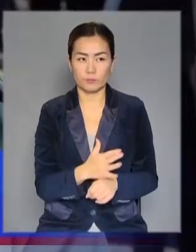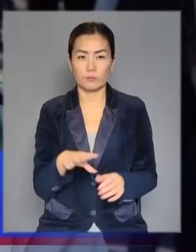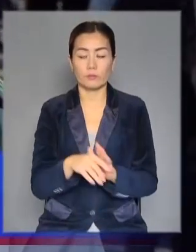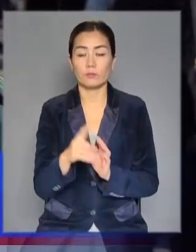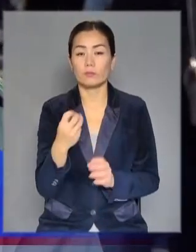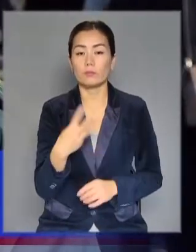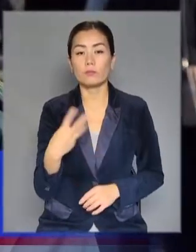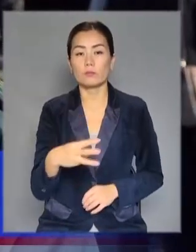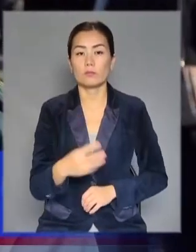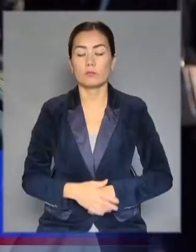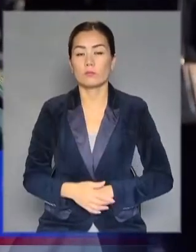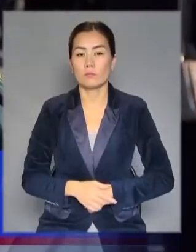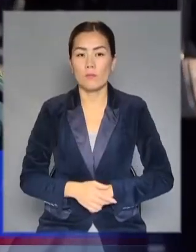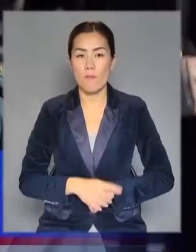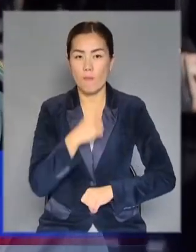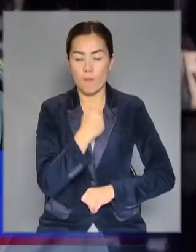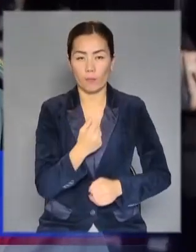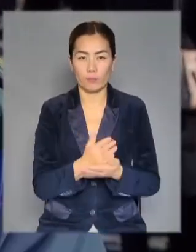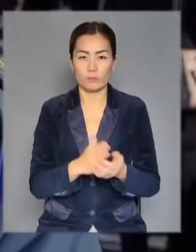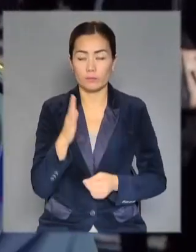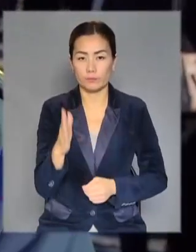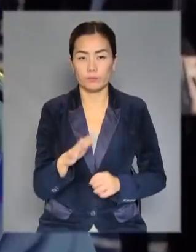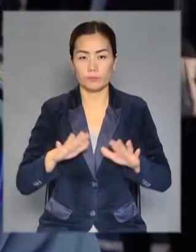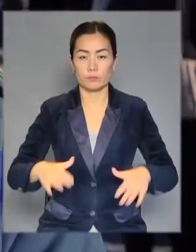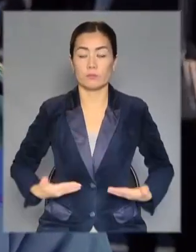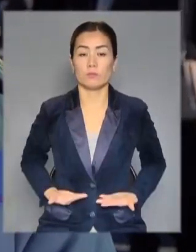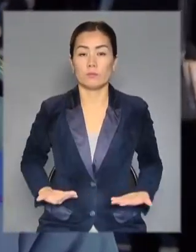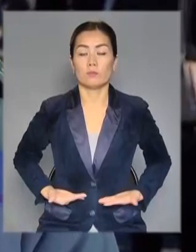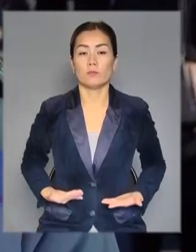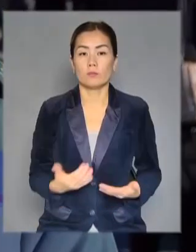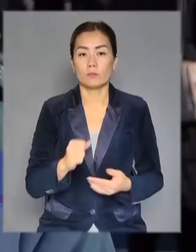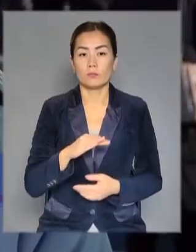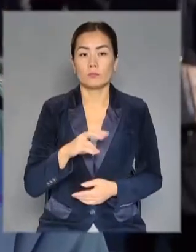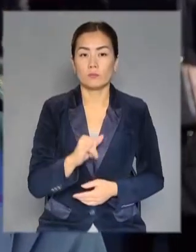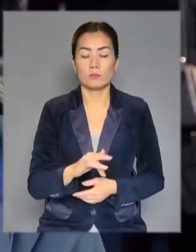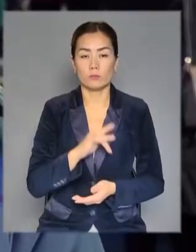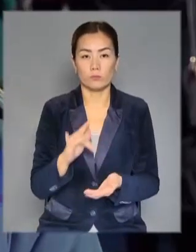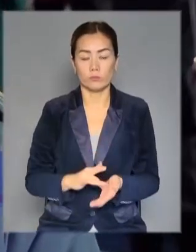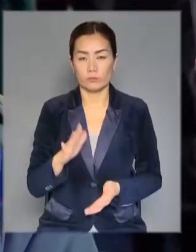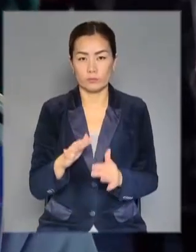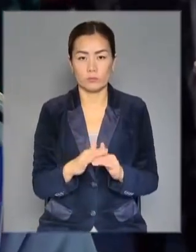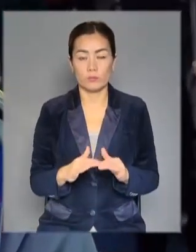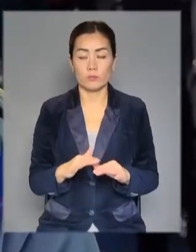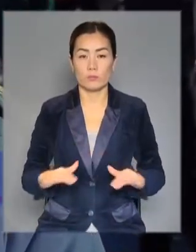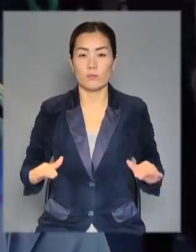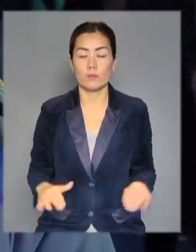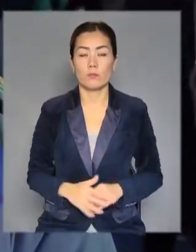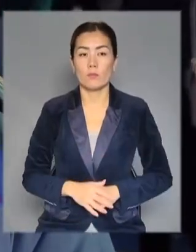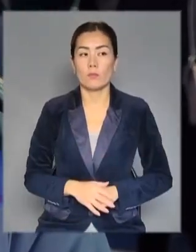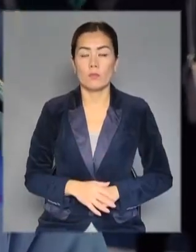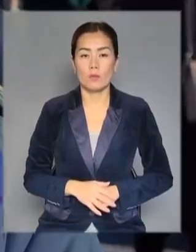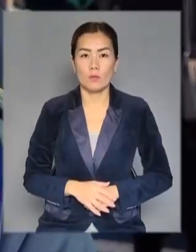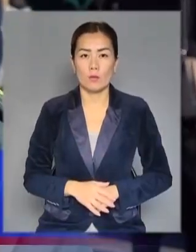них 130 военнослужащих местные жители, жители Атырауской области, 10 из Уральска